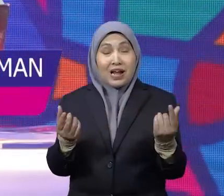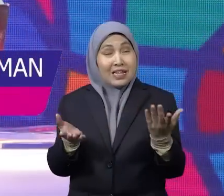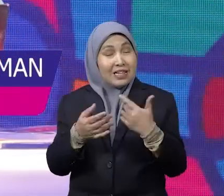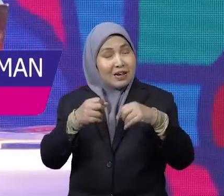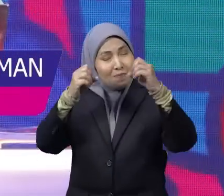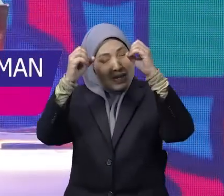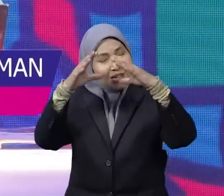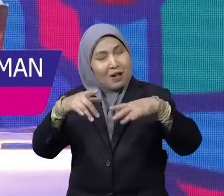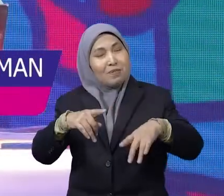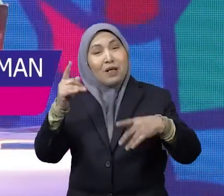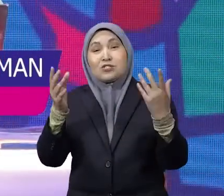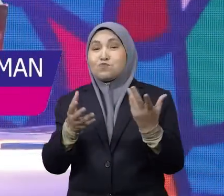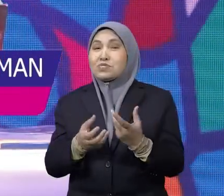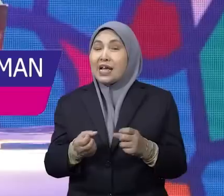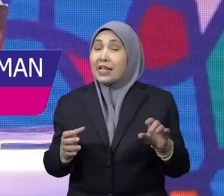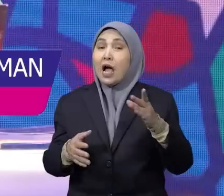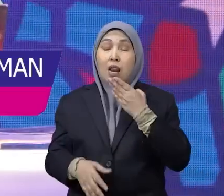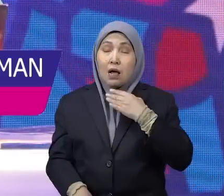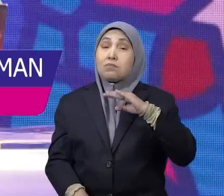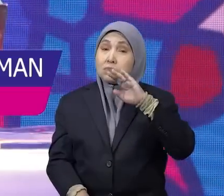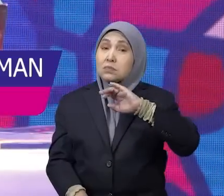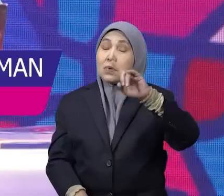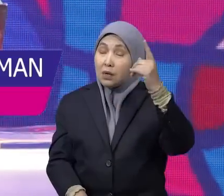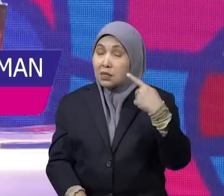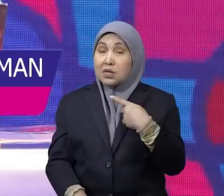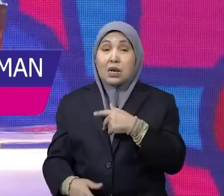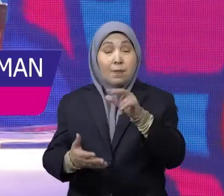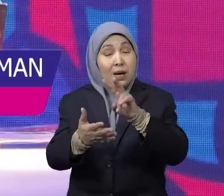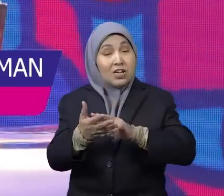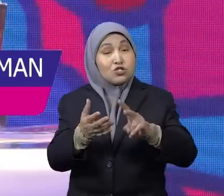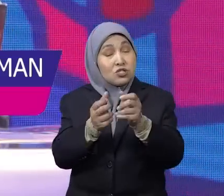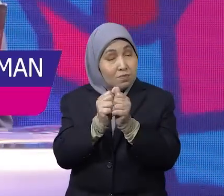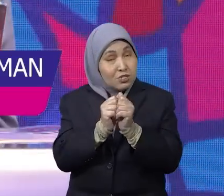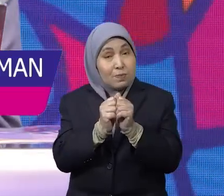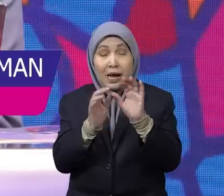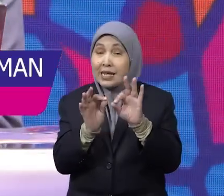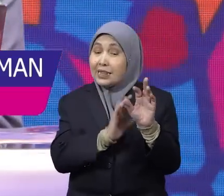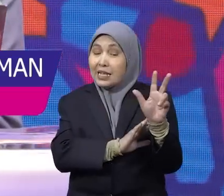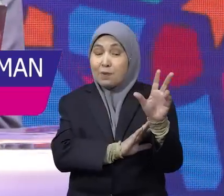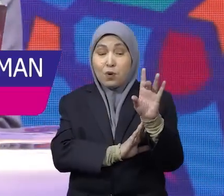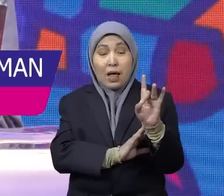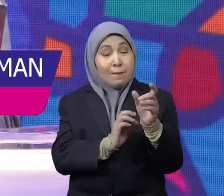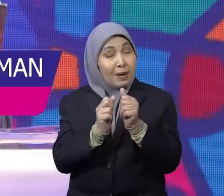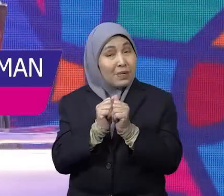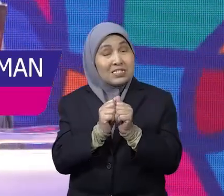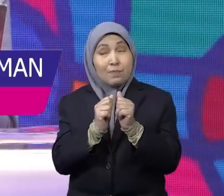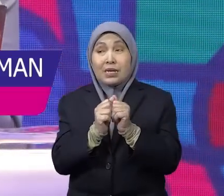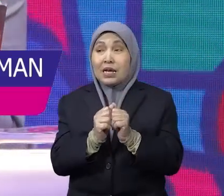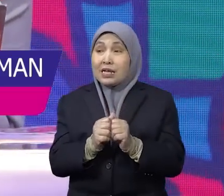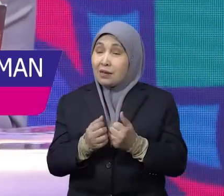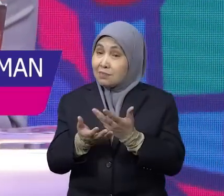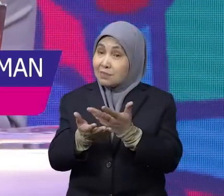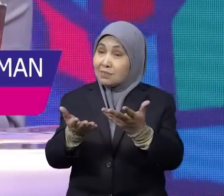wa taala. Alhamdulillah, kita nak baca sama-sama ayat yang ke-38 bersama dengan